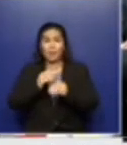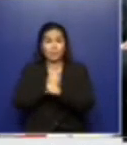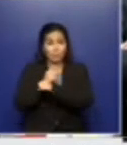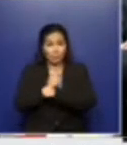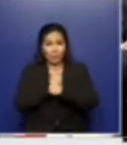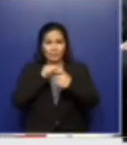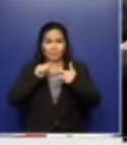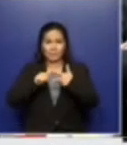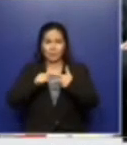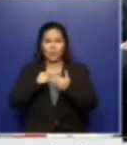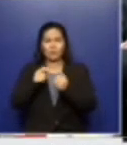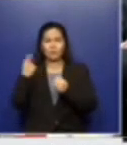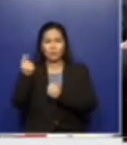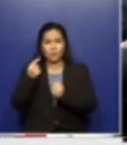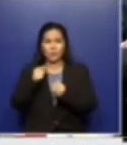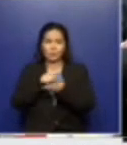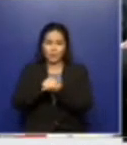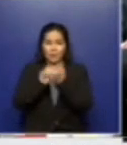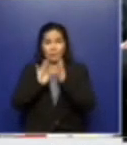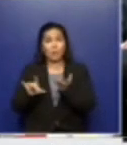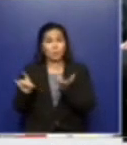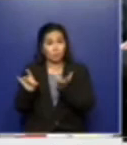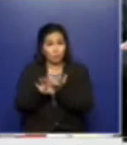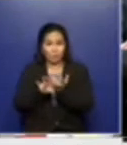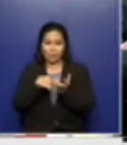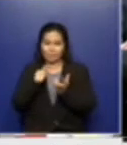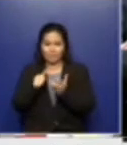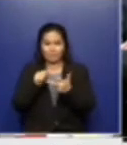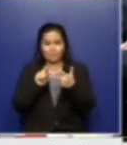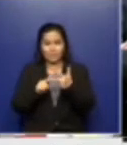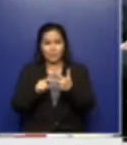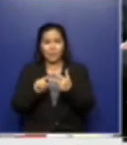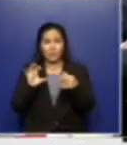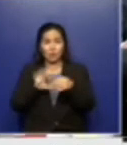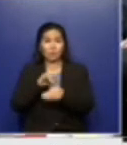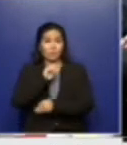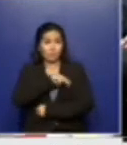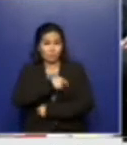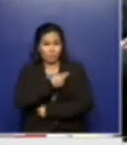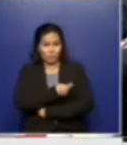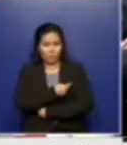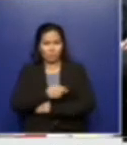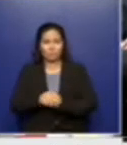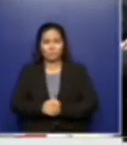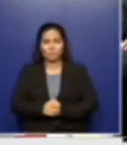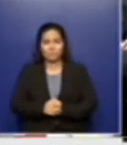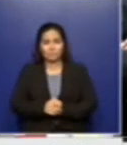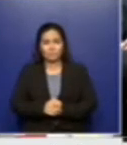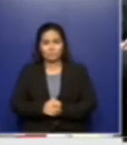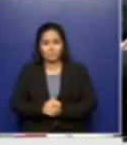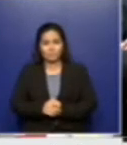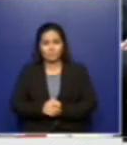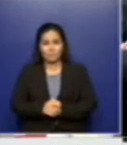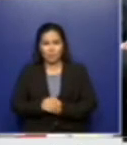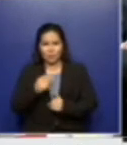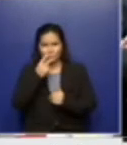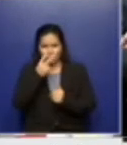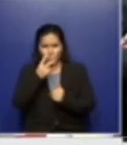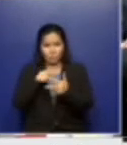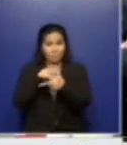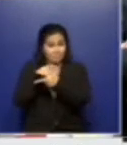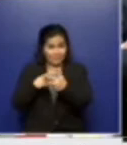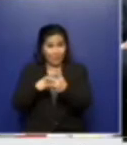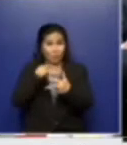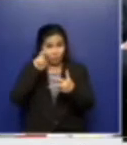ที่ยวและบริการเชิงคุณภาพและ3อุตสาหกรรมการแพทย์และสาธารณสุขแต่ว่าเมื่อไปดูการจัดทำงบประมาณใน